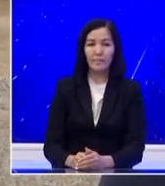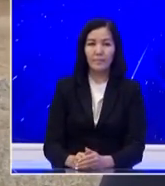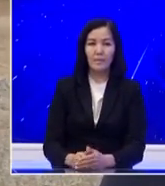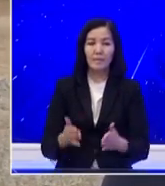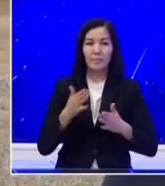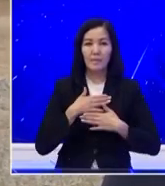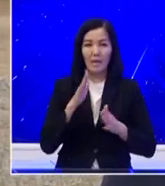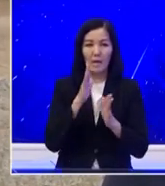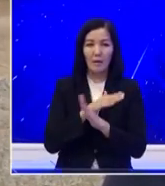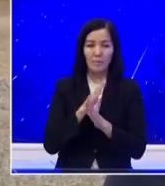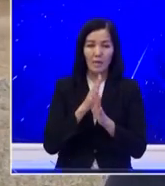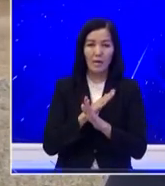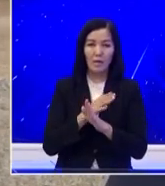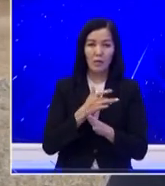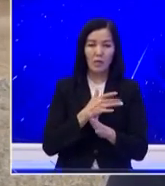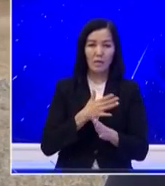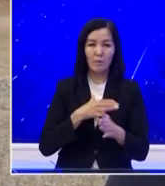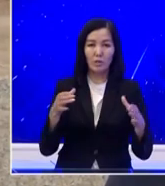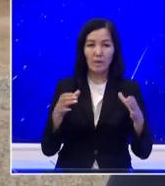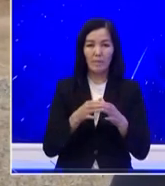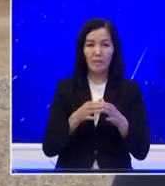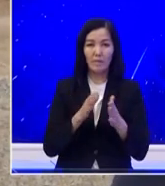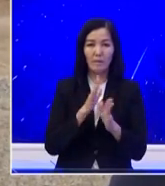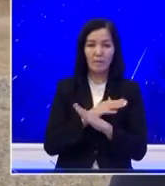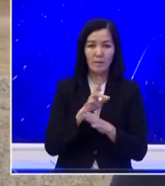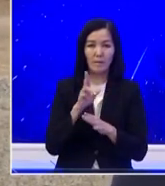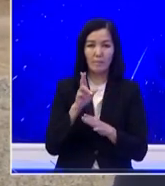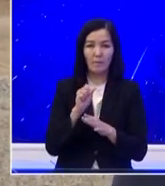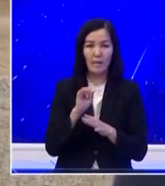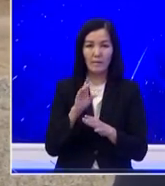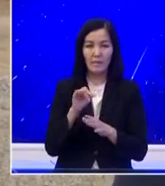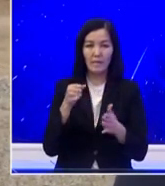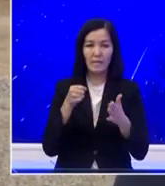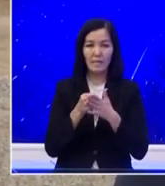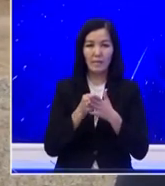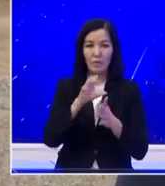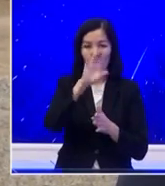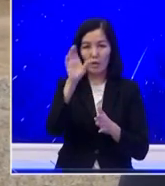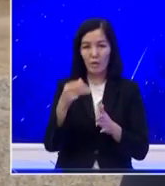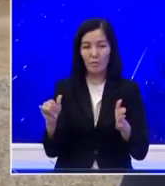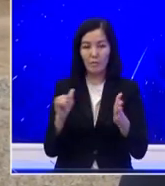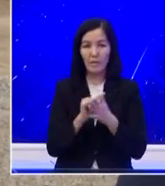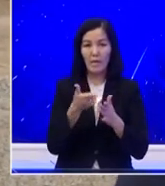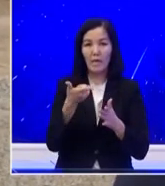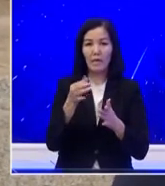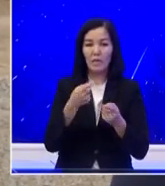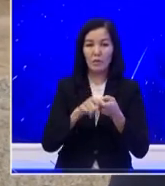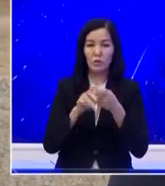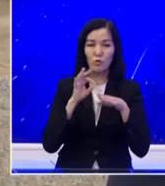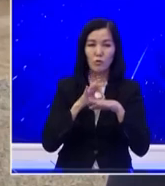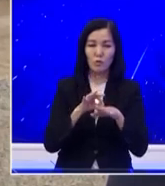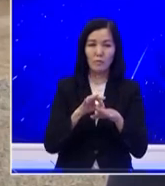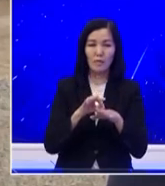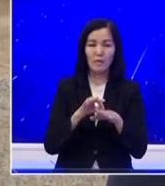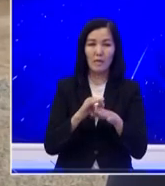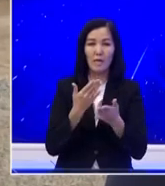Бізде Қапшағай желісі жекеменшік компаниясы Қапшағайдан Байсеркеге дейін құбыр жүргізген. Қазір қала бойынша толық газ тарту жұмыстары жүргізіліп жатыр. Яғни